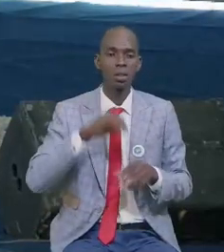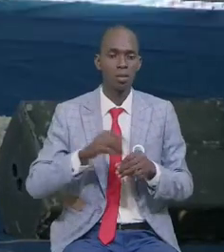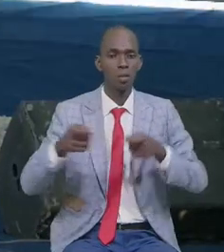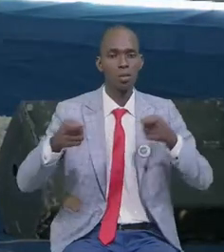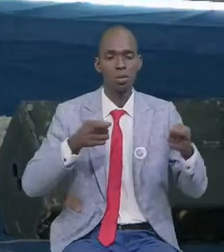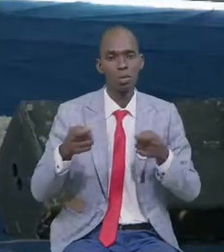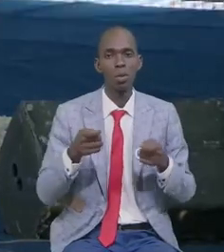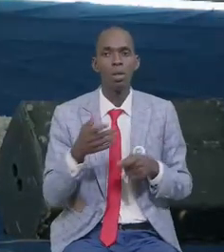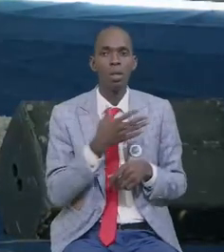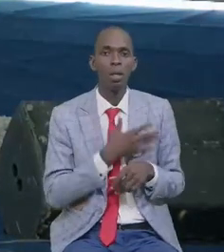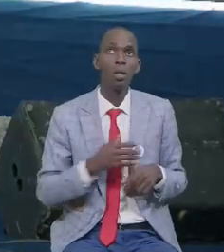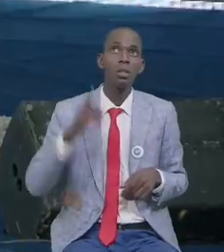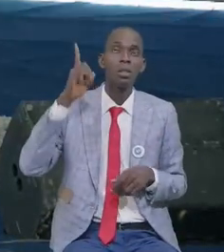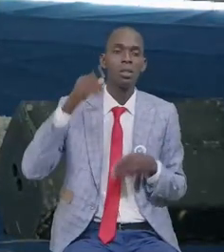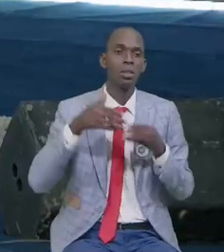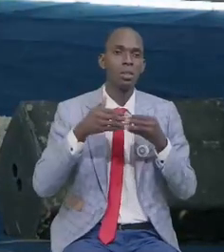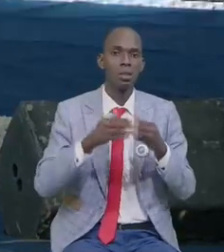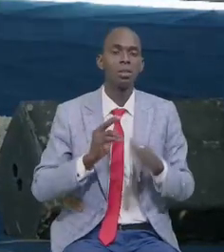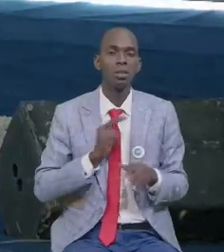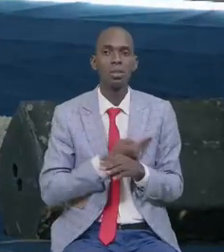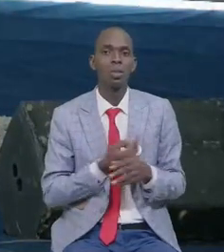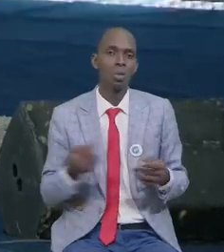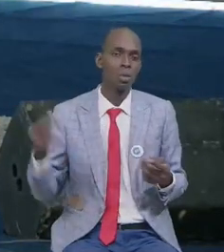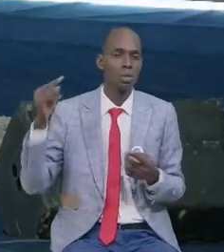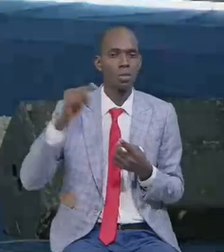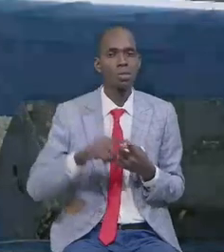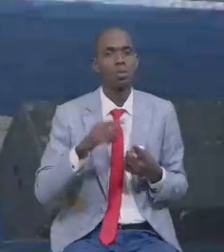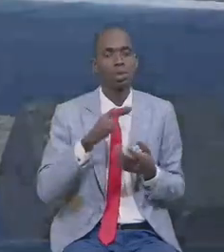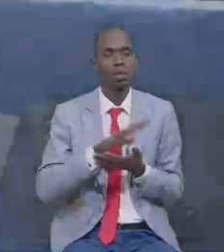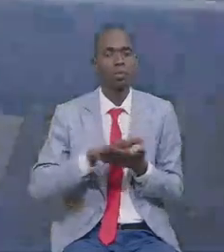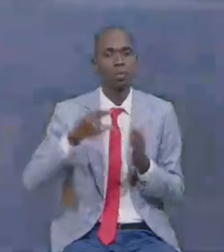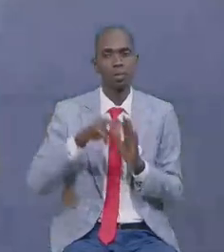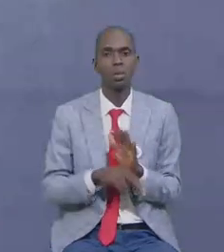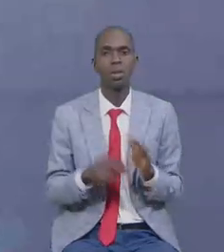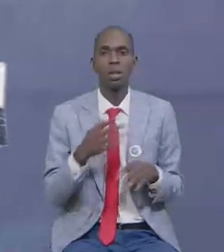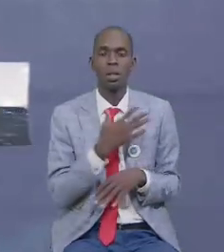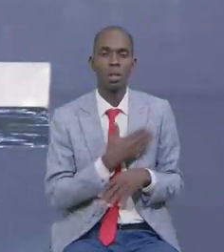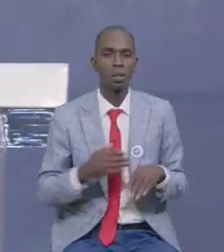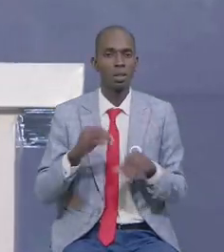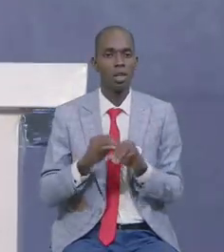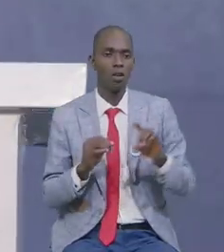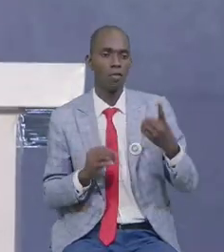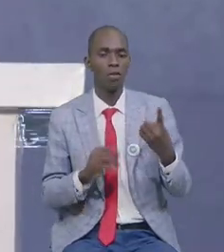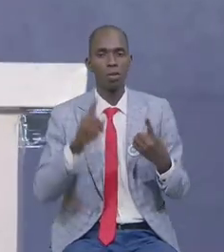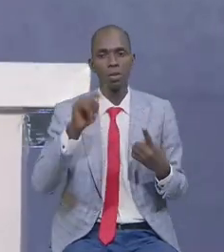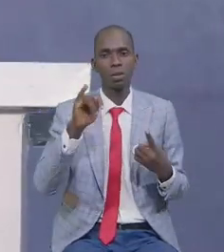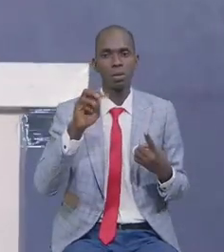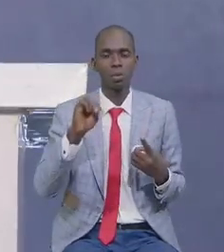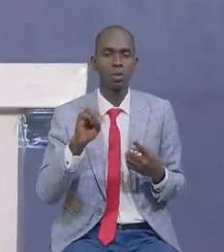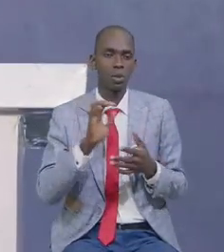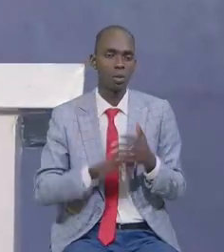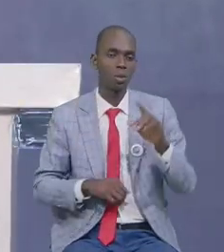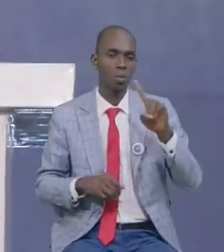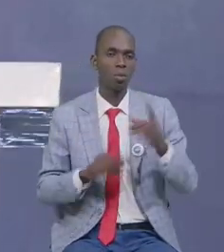le contrôle et il nous conduit à la justice. Et en 1 Timothée chapitre 1,